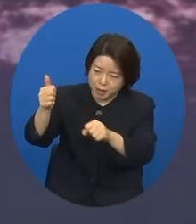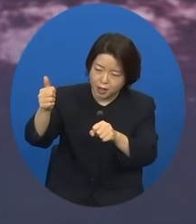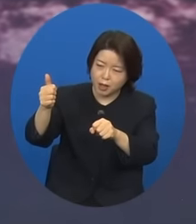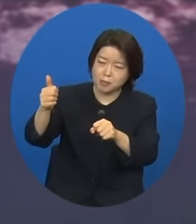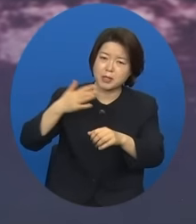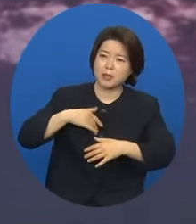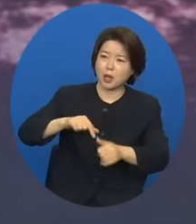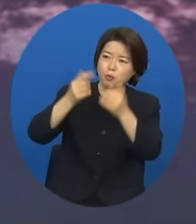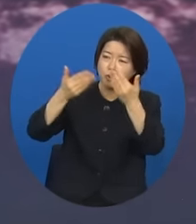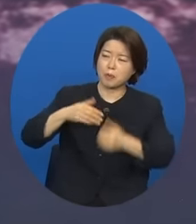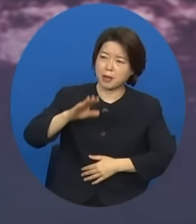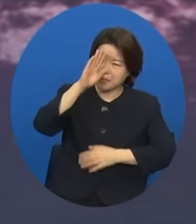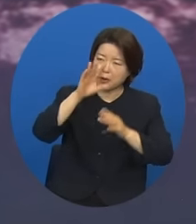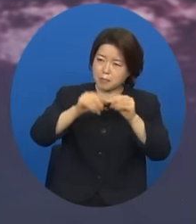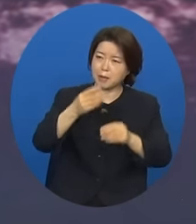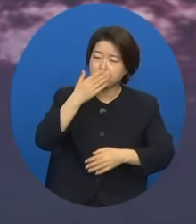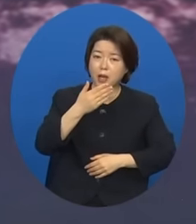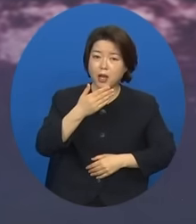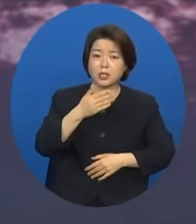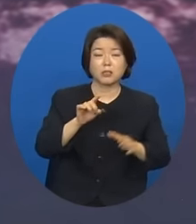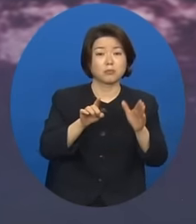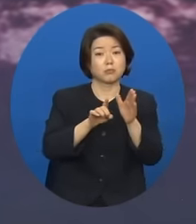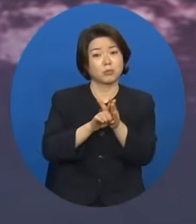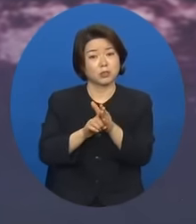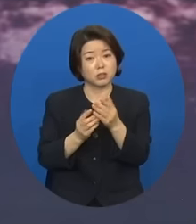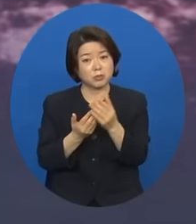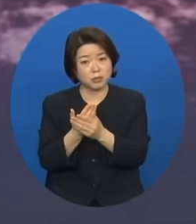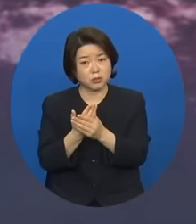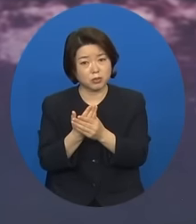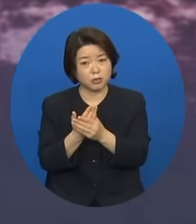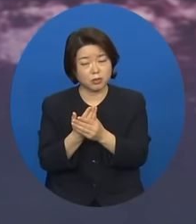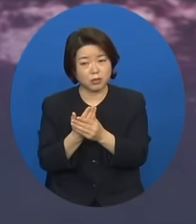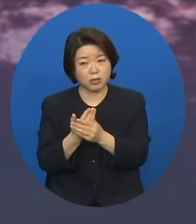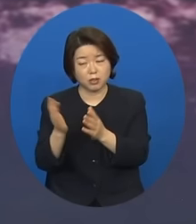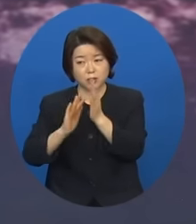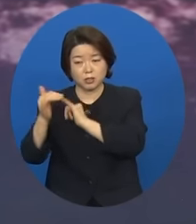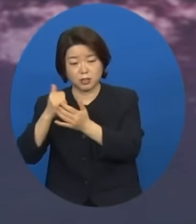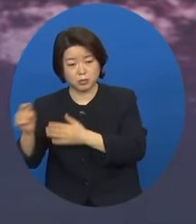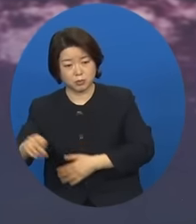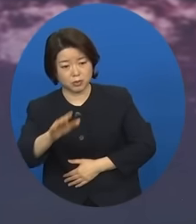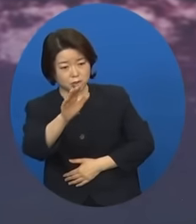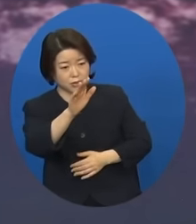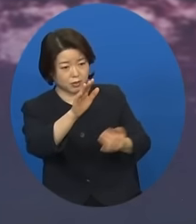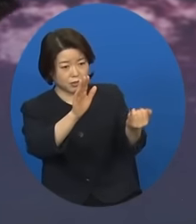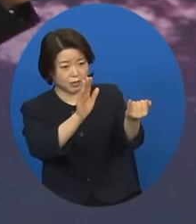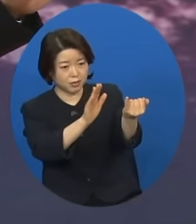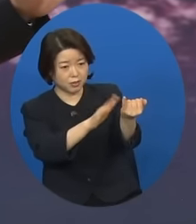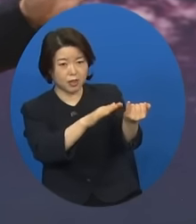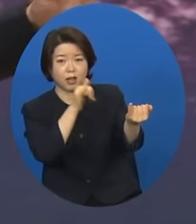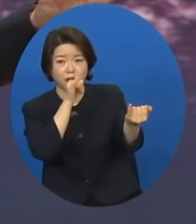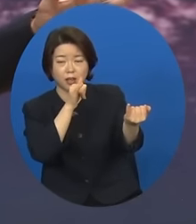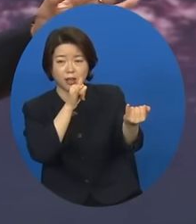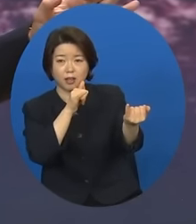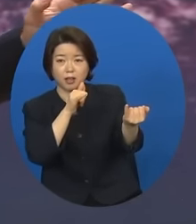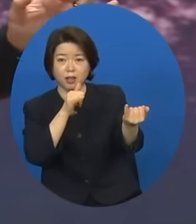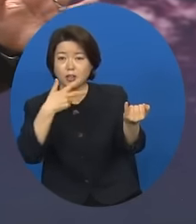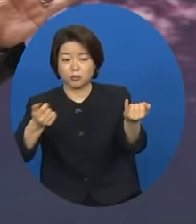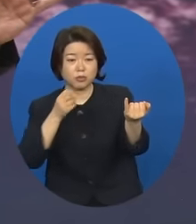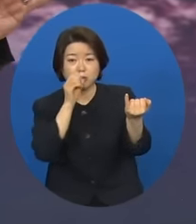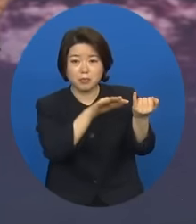나왔는지 예수님을 그렇게 터치를 하게 돼요 그때 여러분 주님이 뭐라